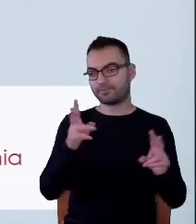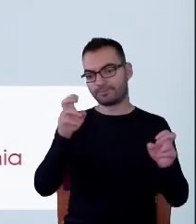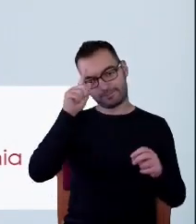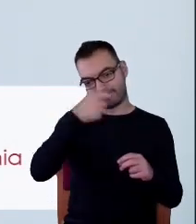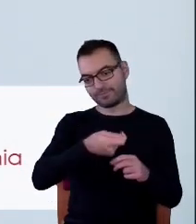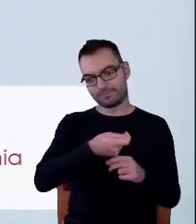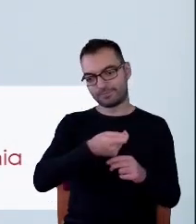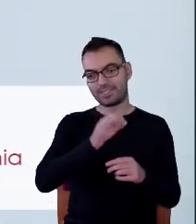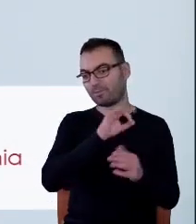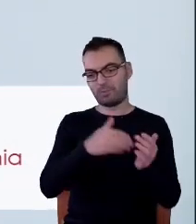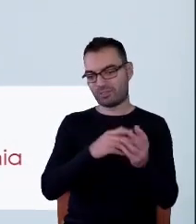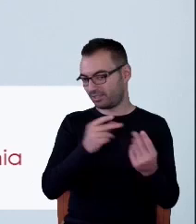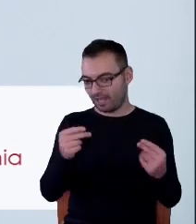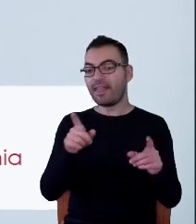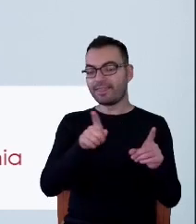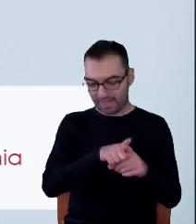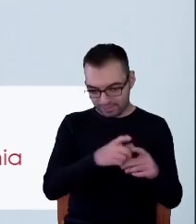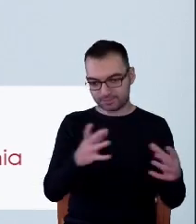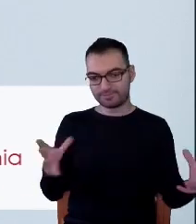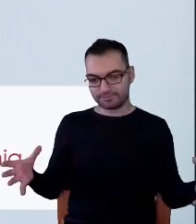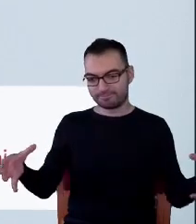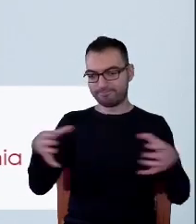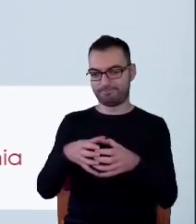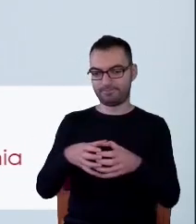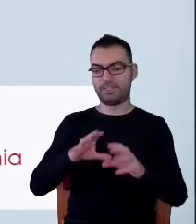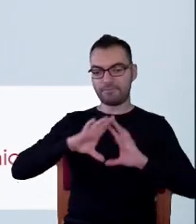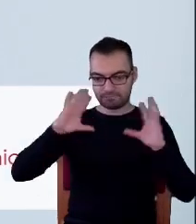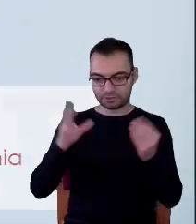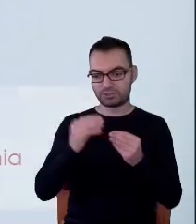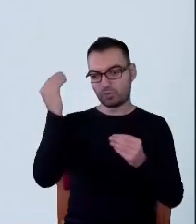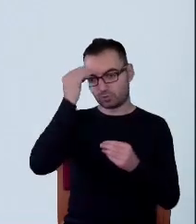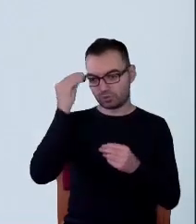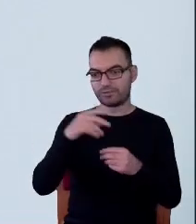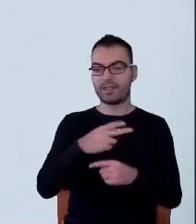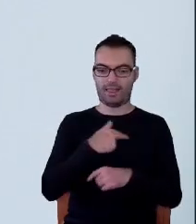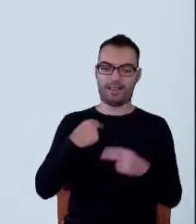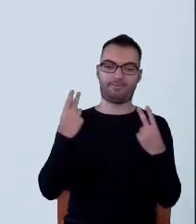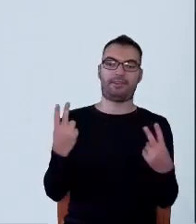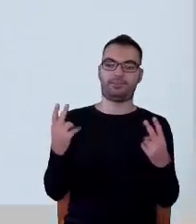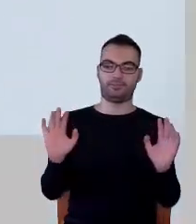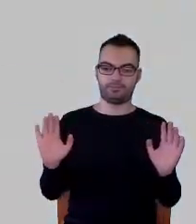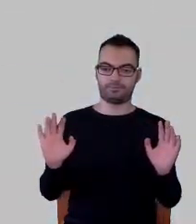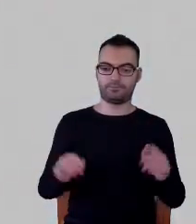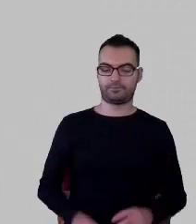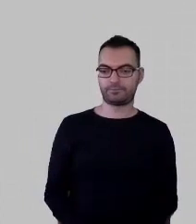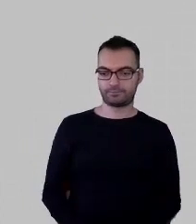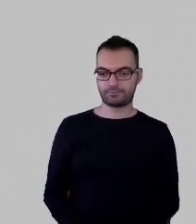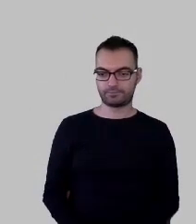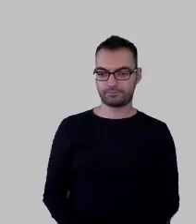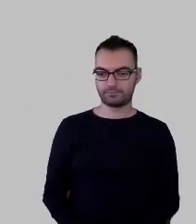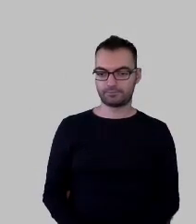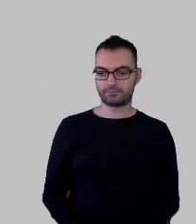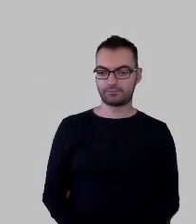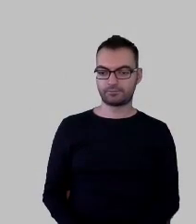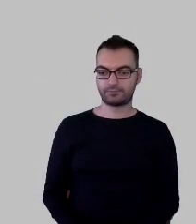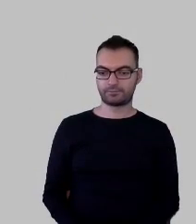jako uczniowie ze specjalnymi potrzebami edukacyjnymi. Wszyscy uczniowie są dla nas ważni. To, na co